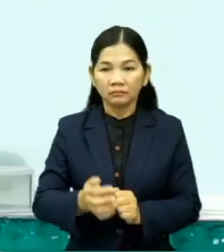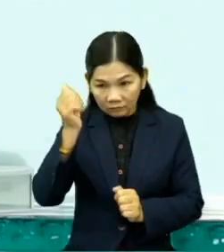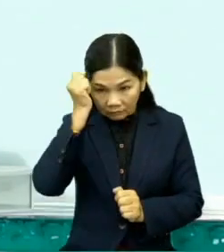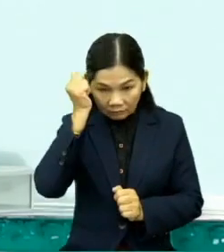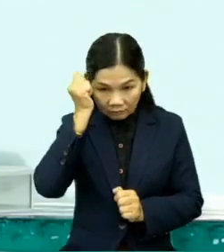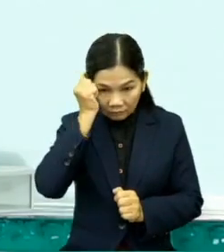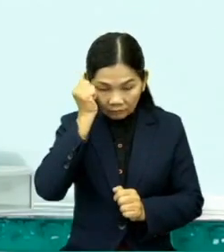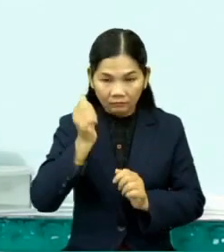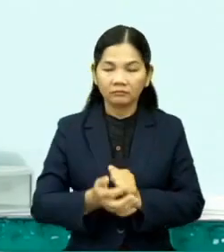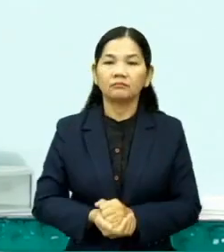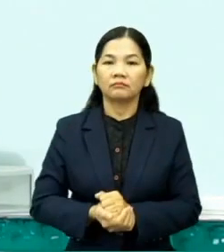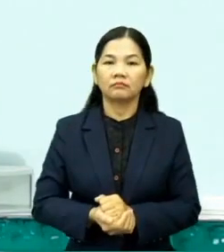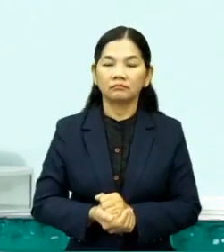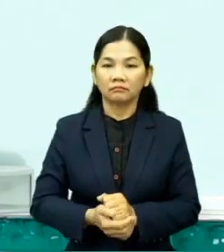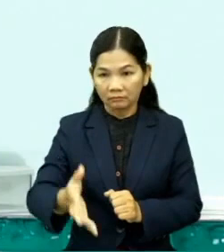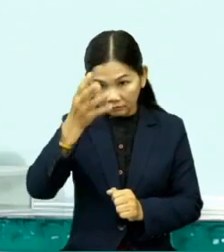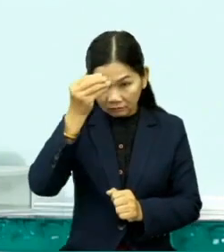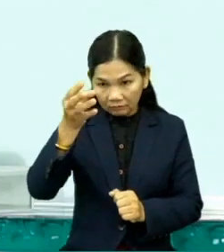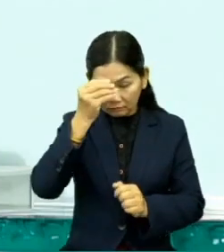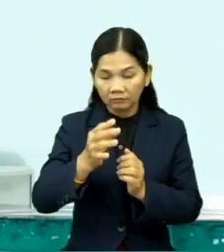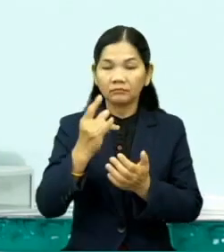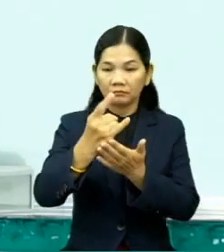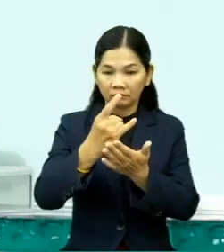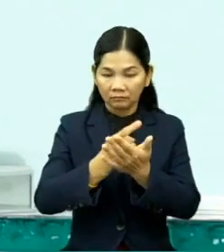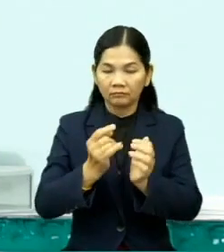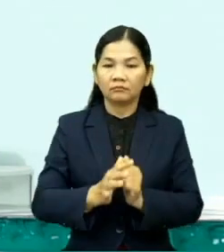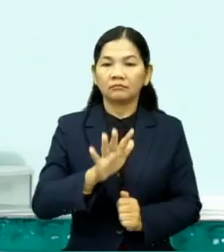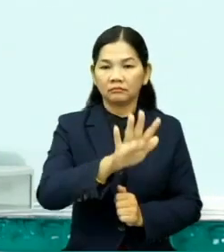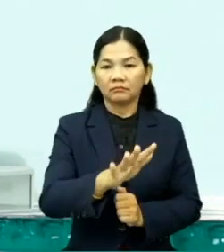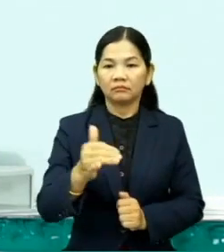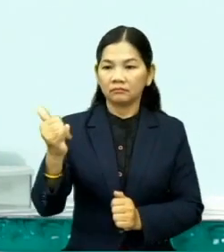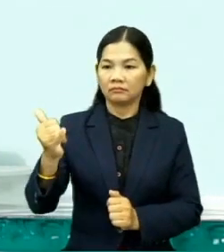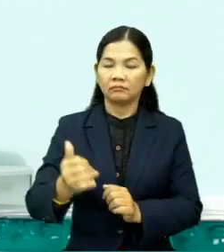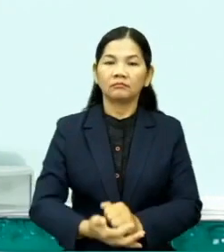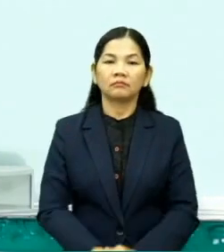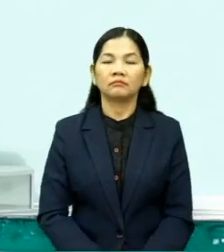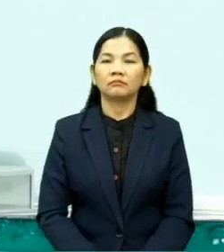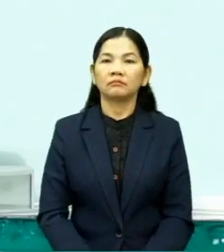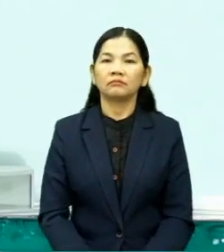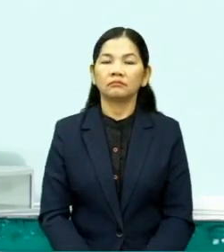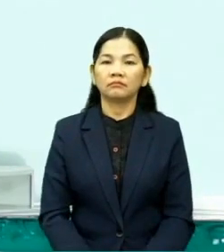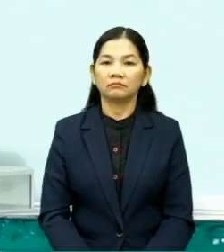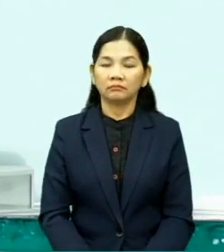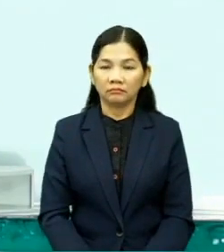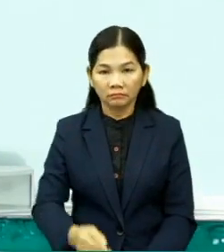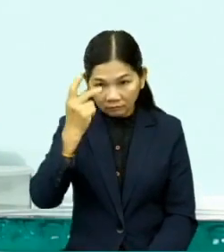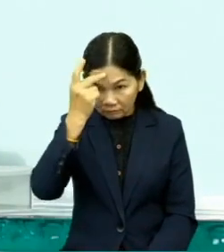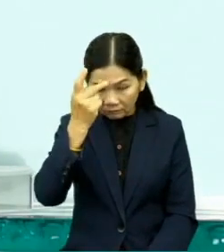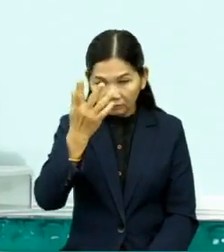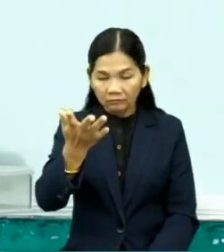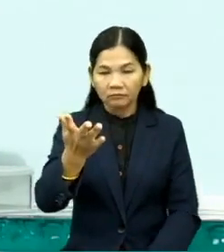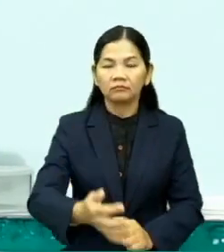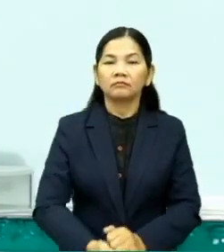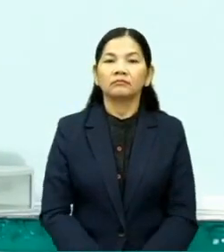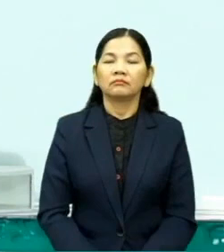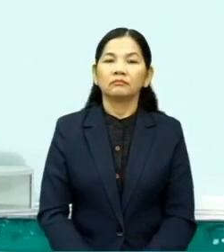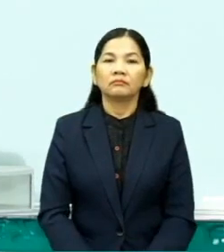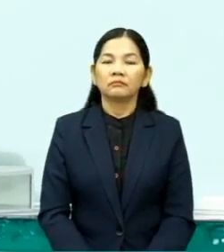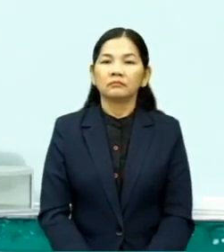ទេដែលកាលដែលយើងសិក្សានៅក្នុងមេរៀនទី56ចាអញ្ចឹងចាកូនគិតទាំងអស់គ្នាណាកូន